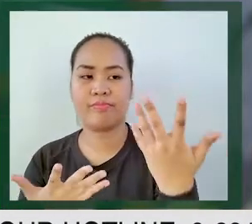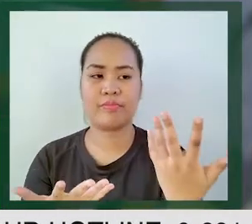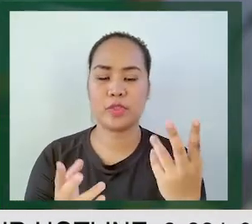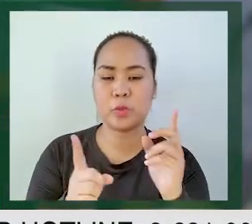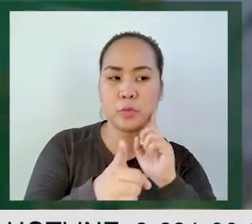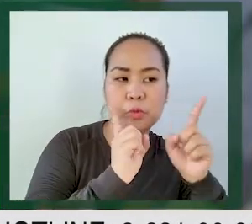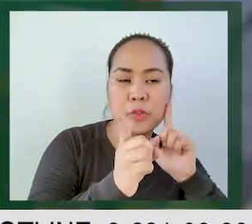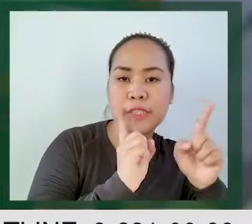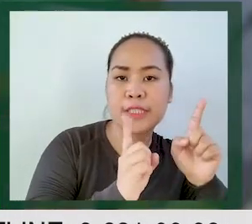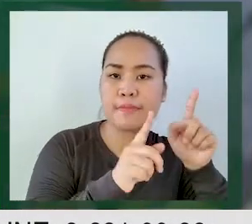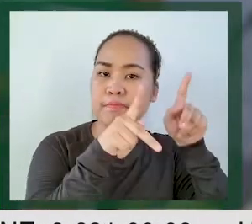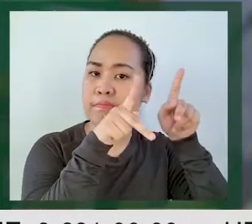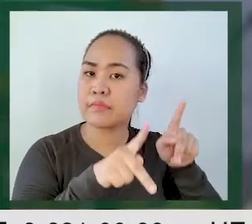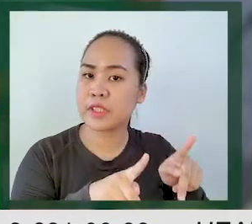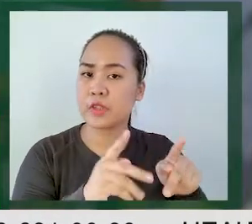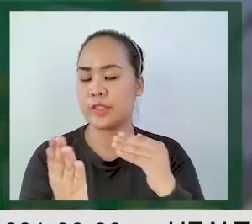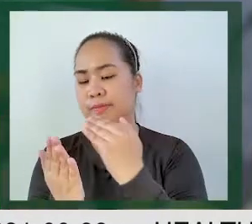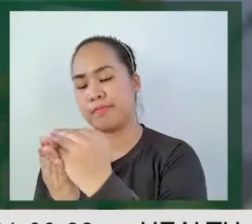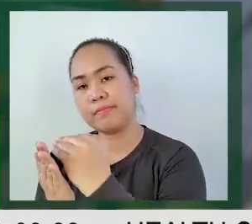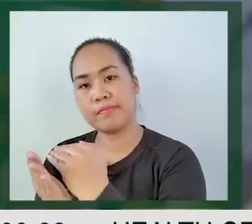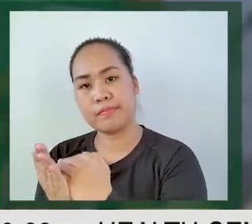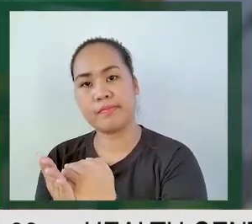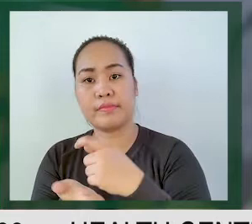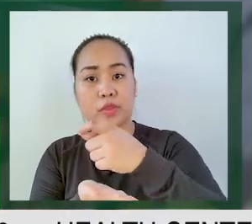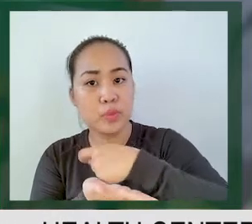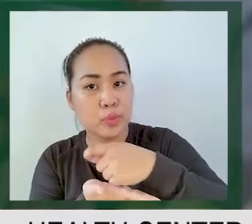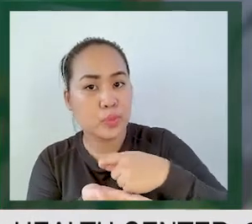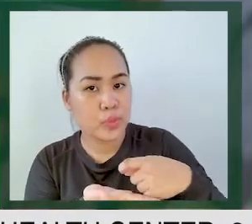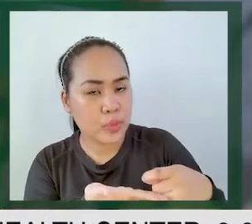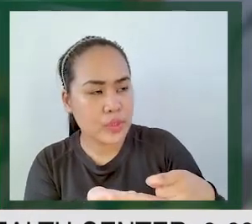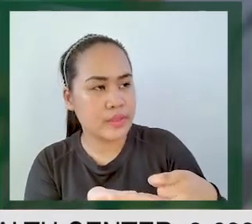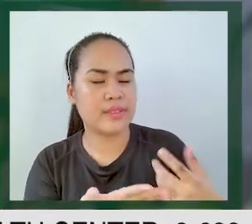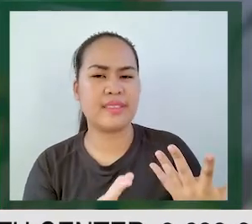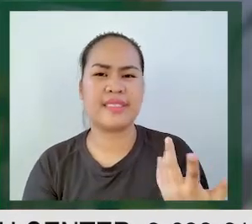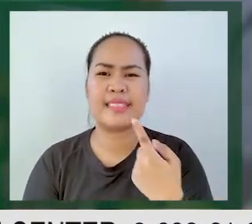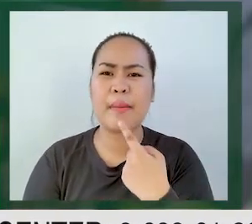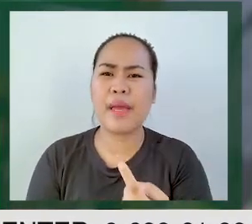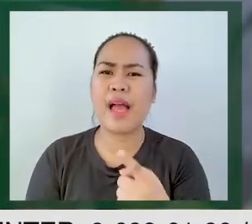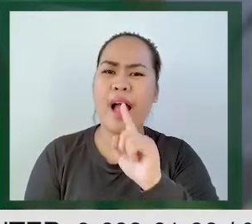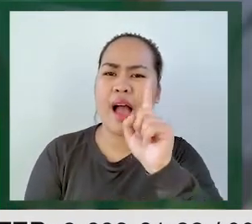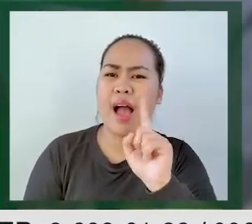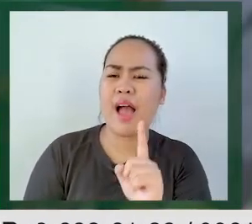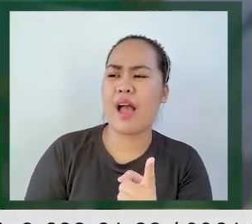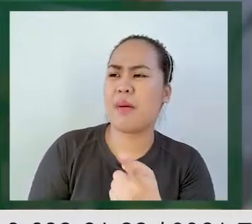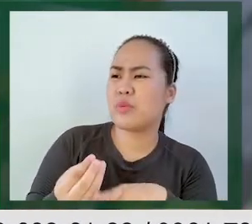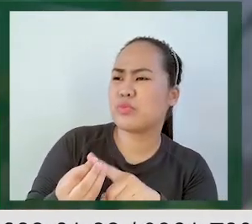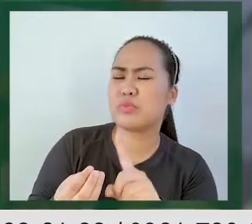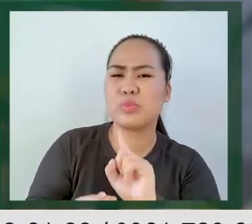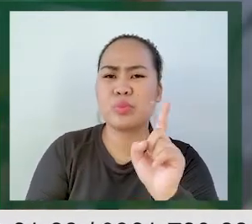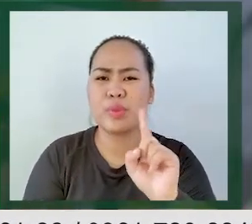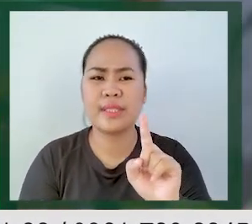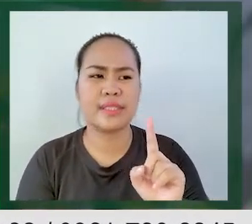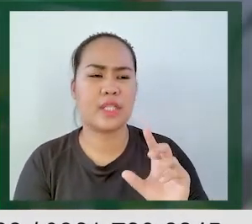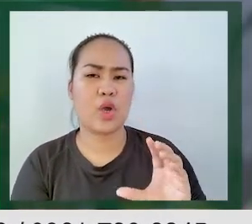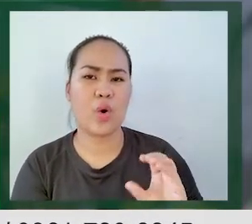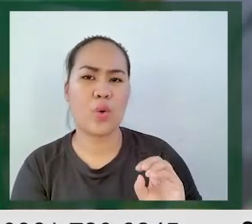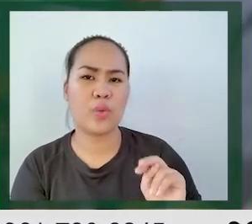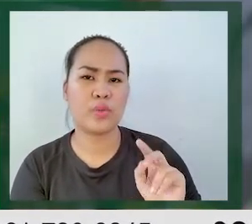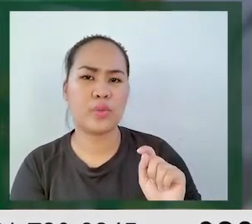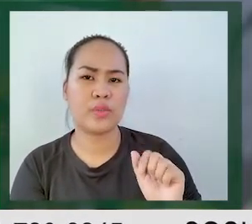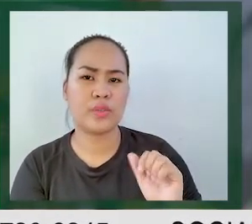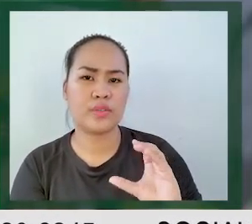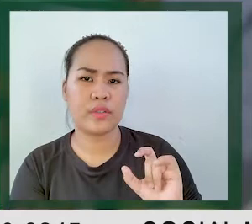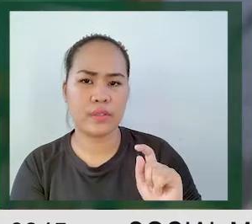maraming nagtatanong, paano ho ba yung contact tracing? Ano ba yan? Parang special ba yan na, ano, na sistema? Ganito lang po